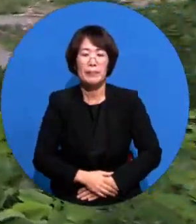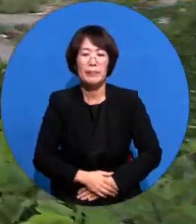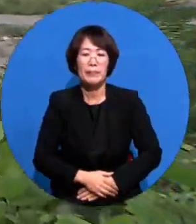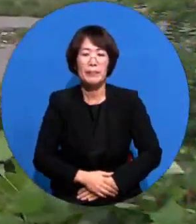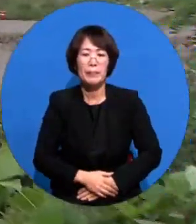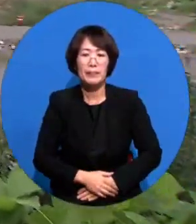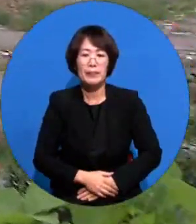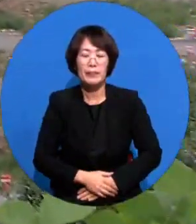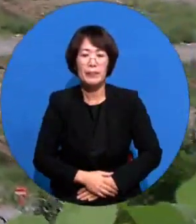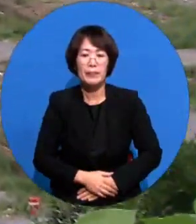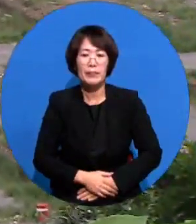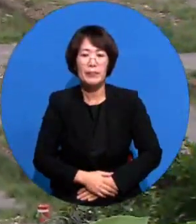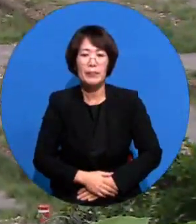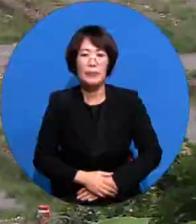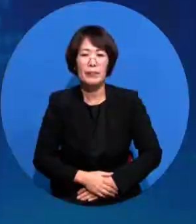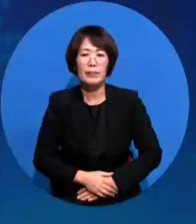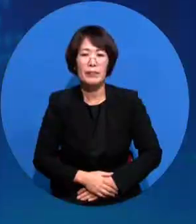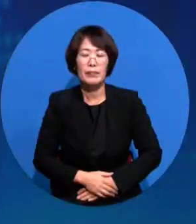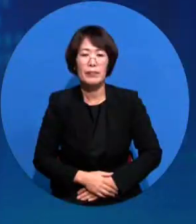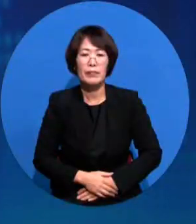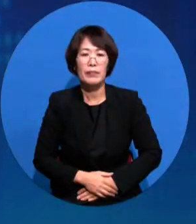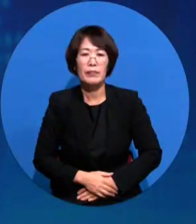뉴스 문형철입니다.